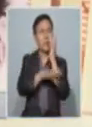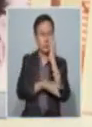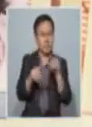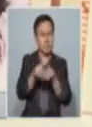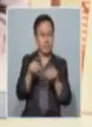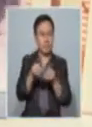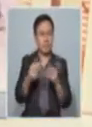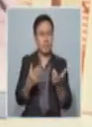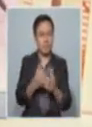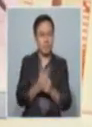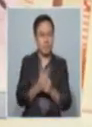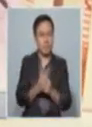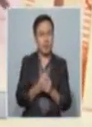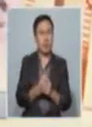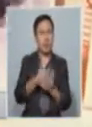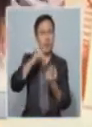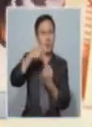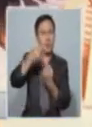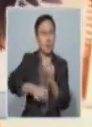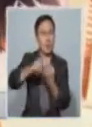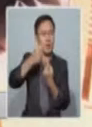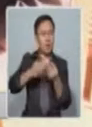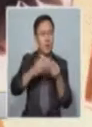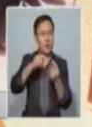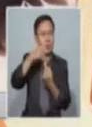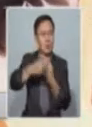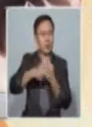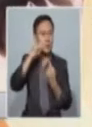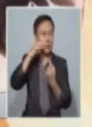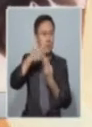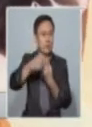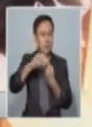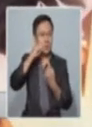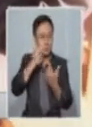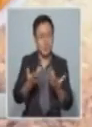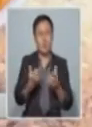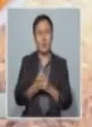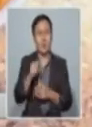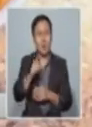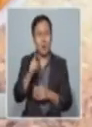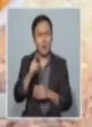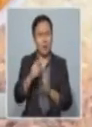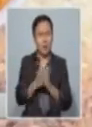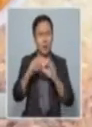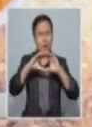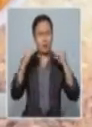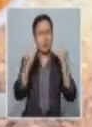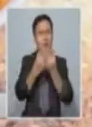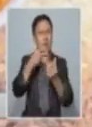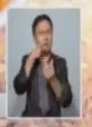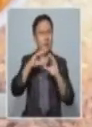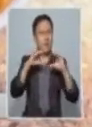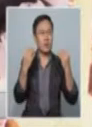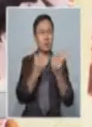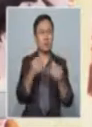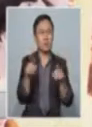ะครับ จากสวน อันนี้ก็ทำจากสวนนะครับเนี่ยครับผลไม้นี่ครับ ผลไม้โอ้กล้วยกล้วย กล้วยน้ำว้า อันนี้ฟักทอง อันนี้ฟักทองครับ อันนี้ก็จาก